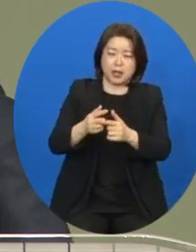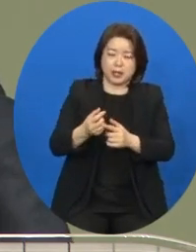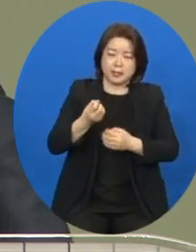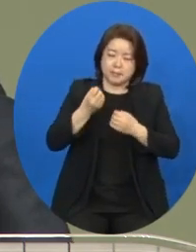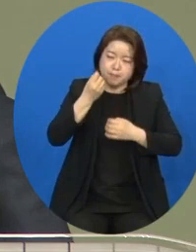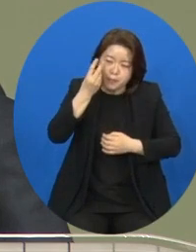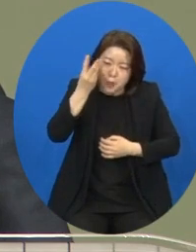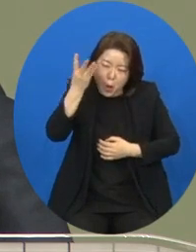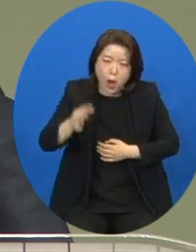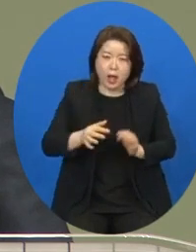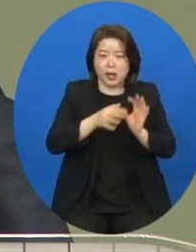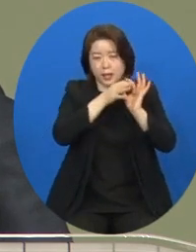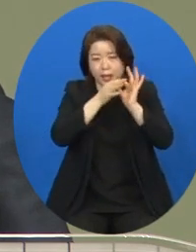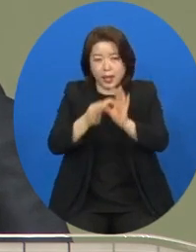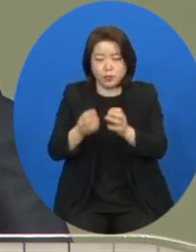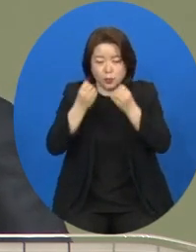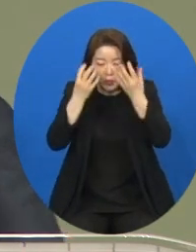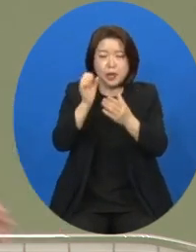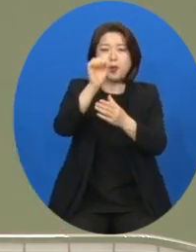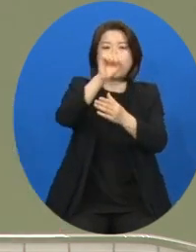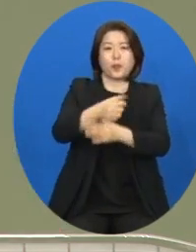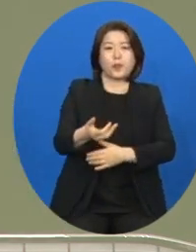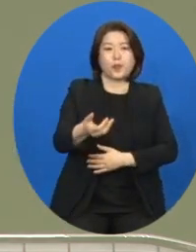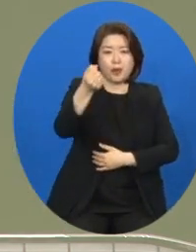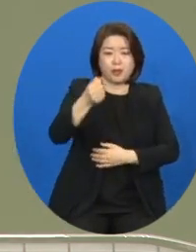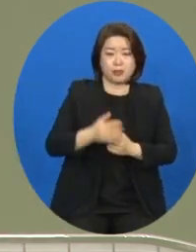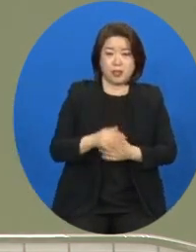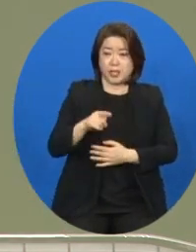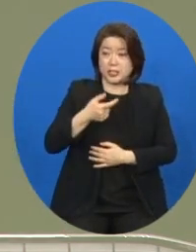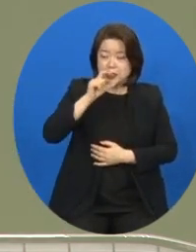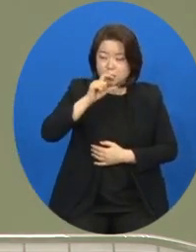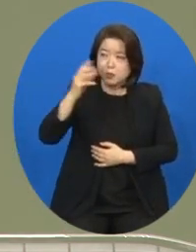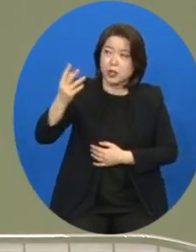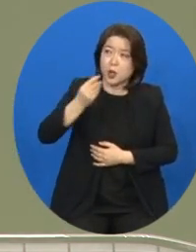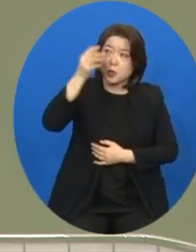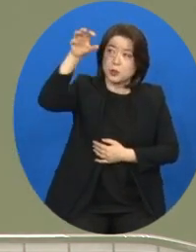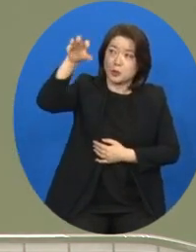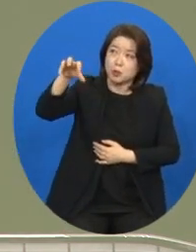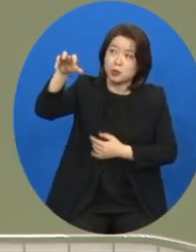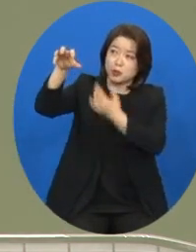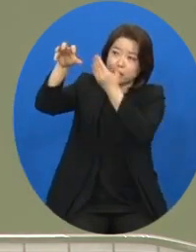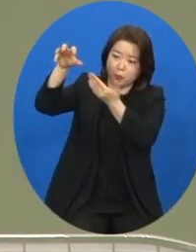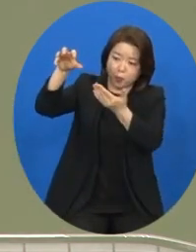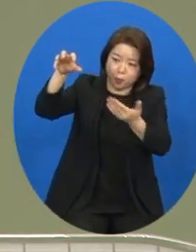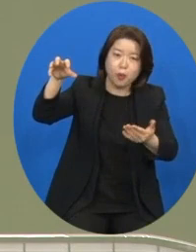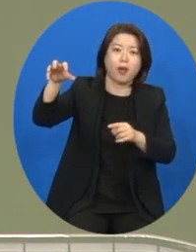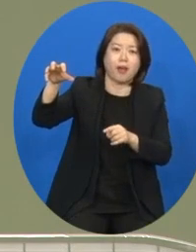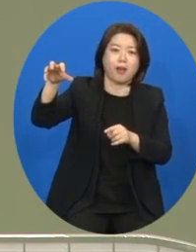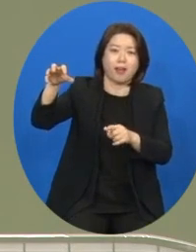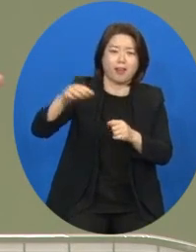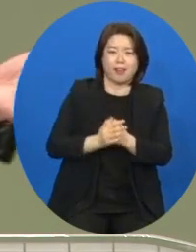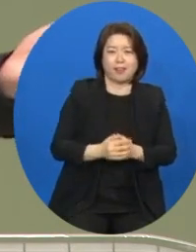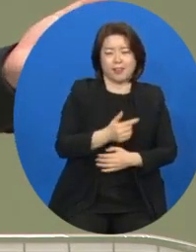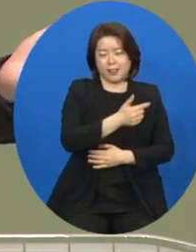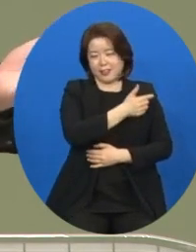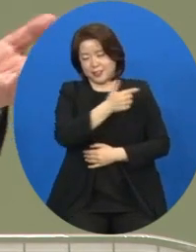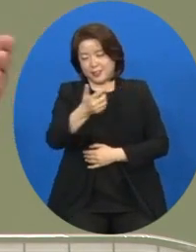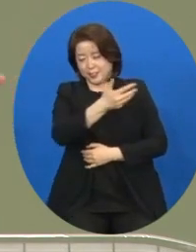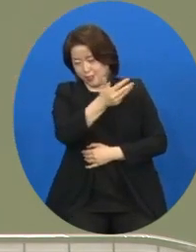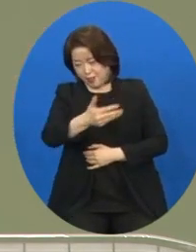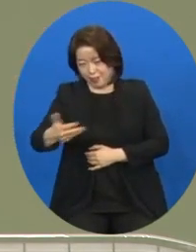실과를 맺으리니 그 물이 성소로 말미암아 나옵니다. 그러니까 큰 강이 흐를